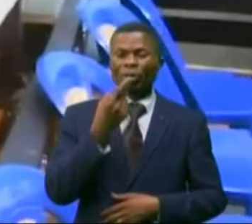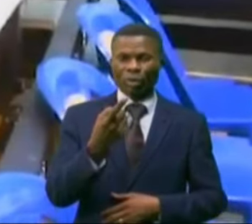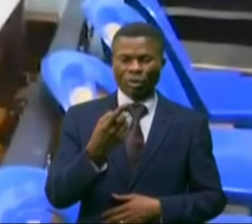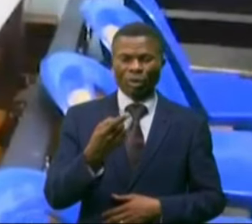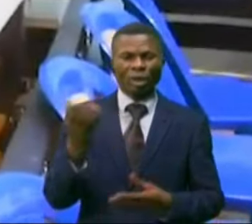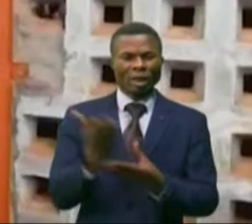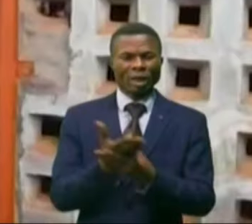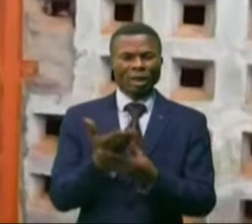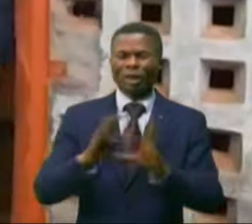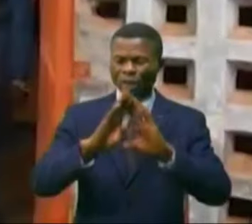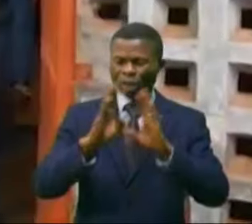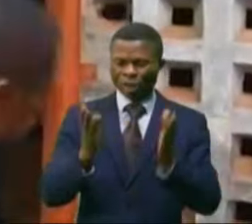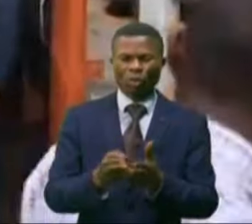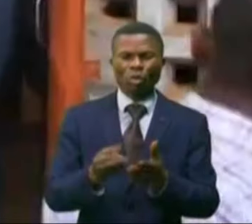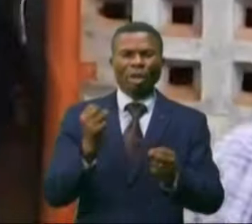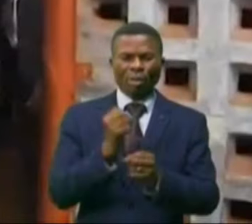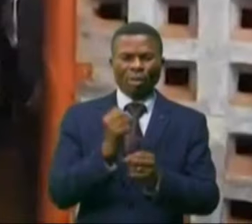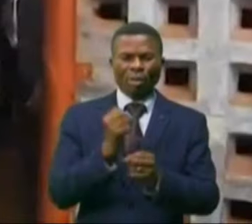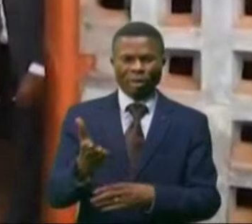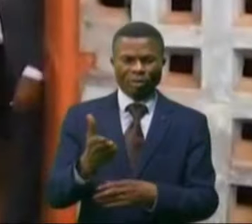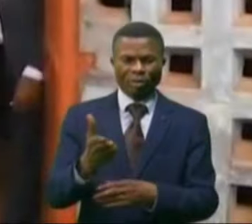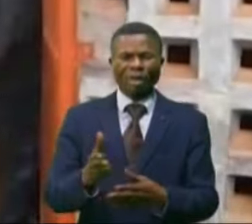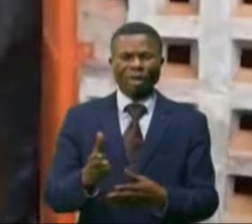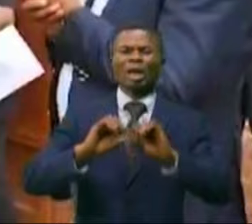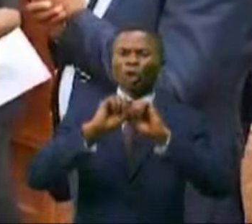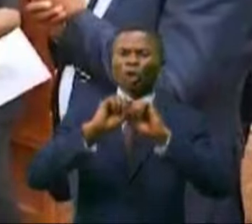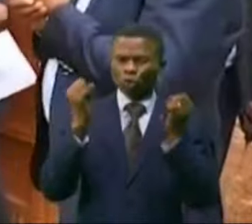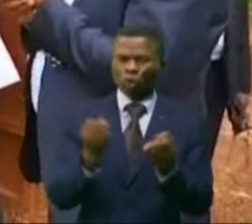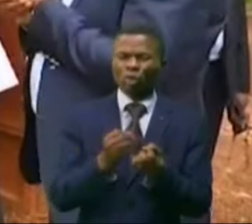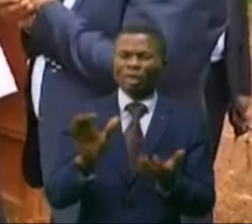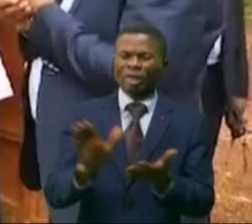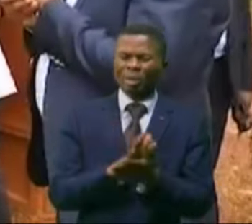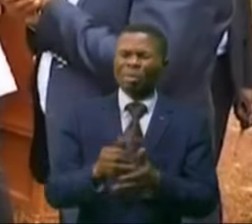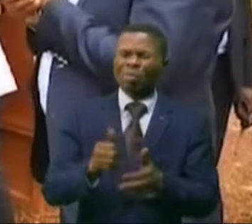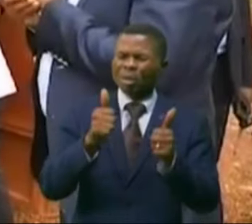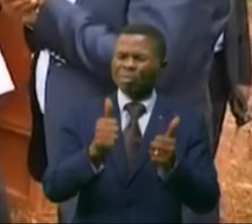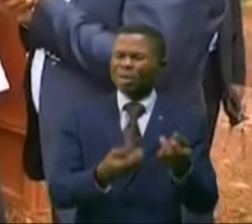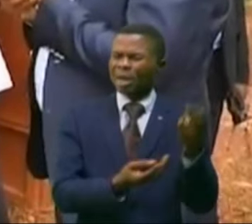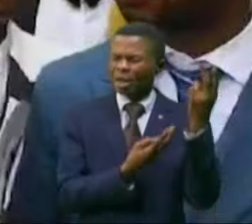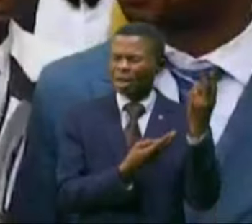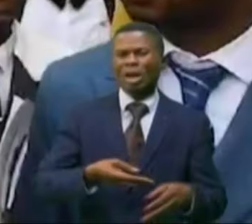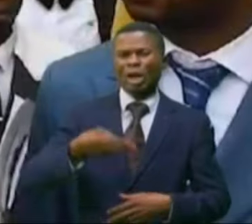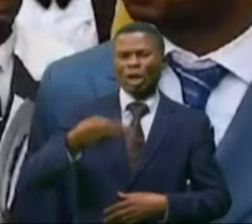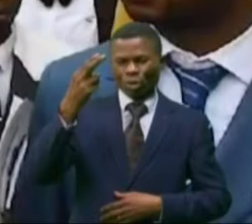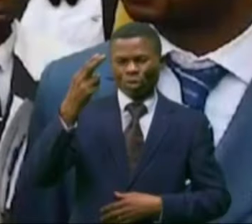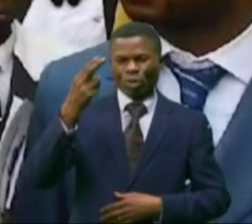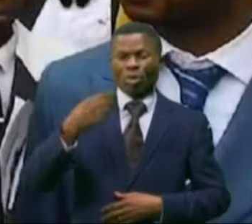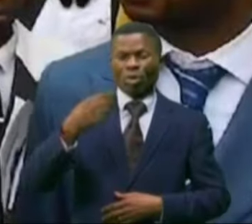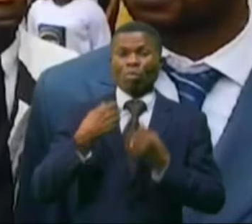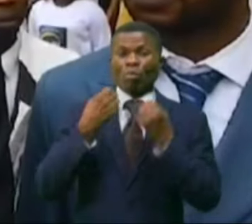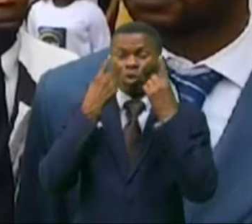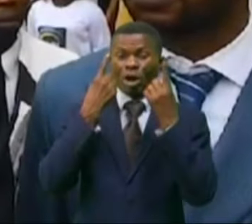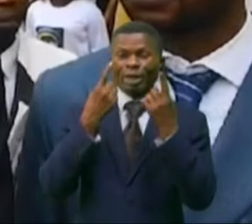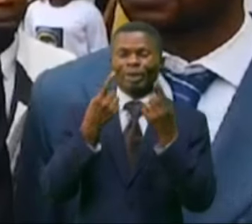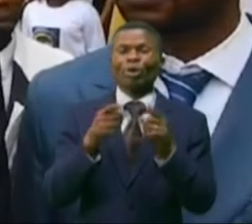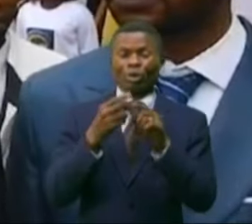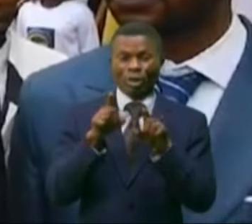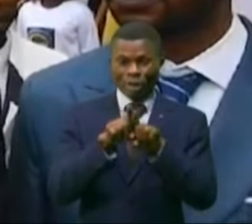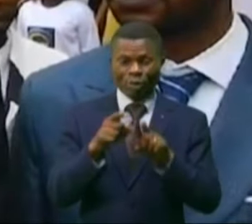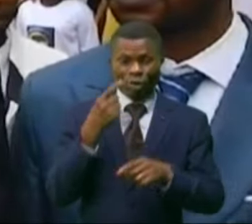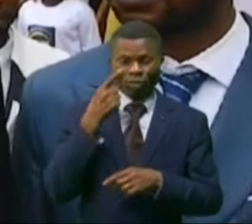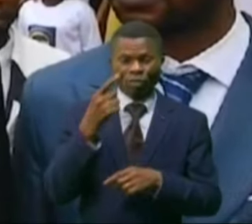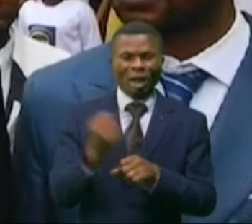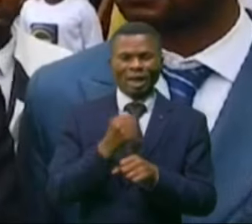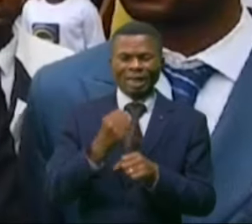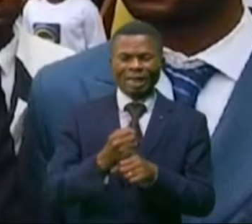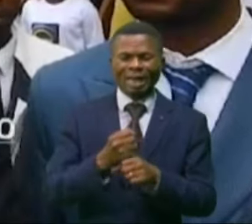documents précieux, que ce soit les imprimés, les valeurs et autres, sont faits ici sur place. Je suis étonné, surpris. Je ne m'y attendais